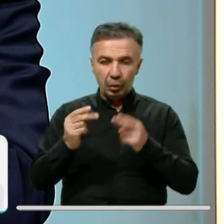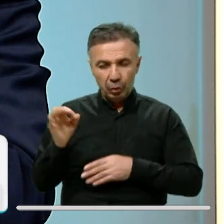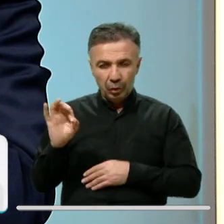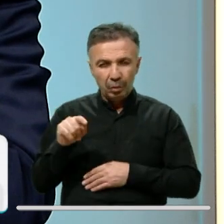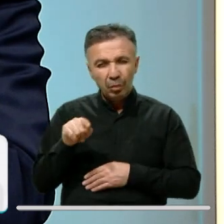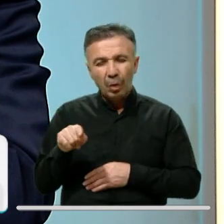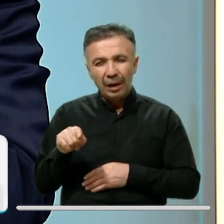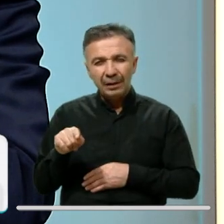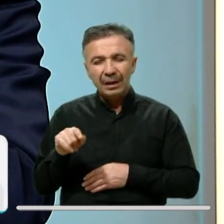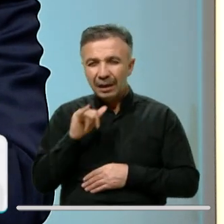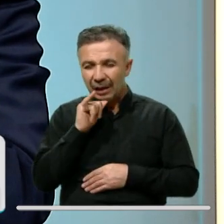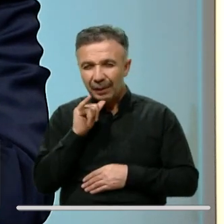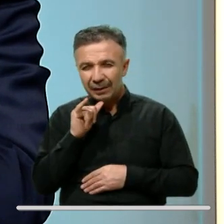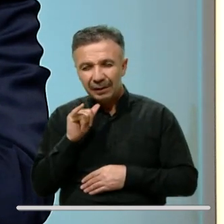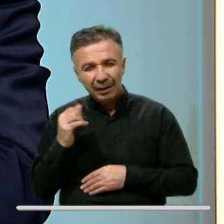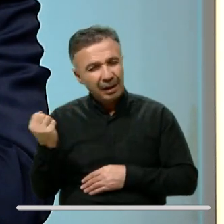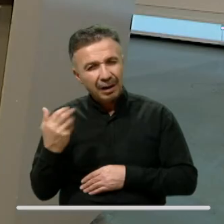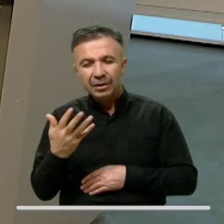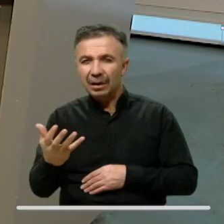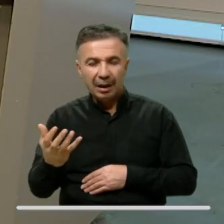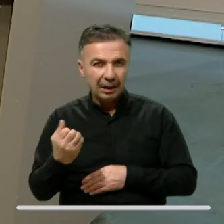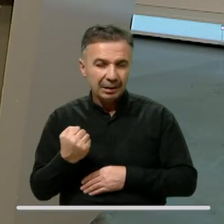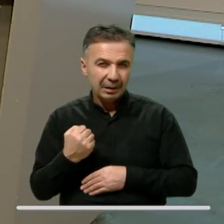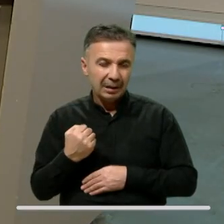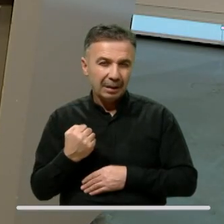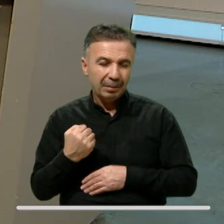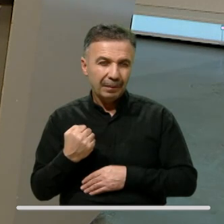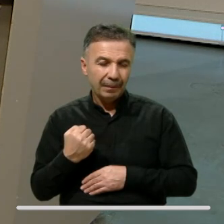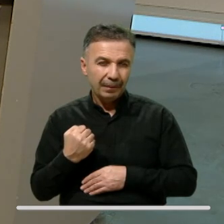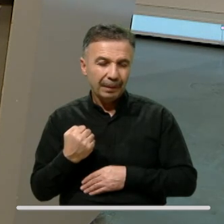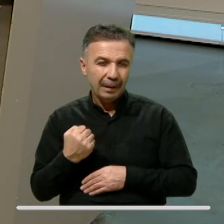altını gramını kaç liradan alırsın değil, gramını kaç